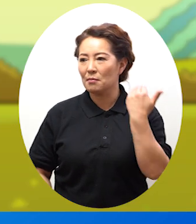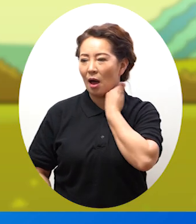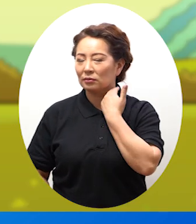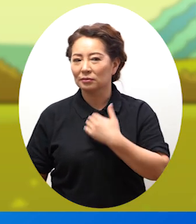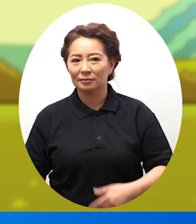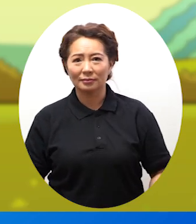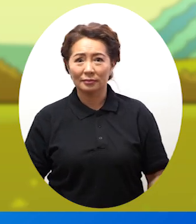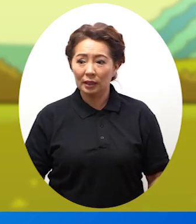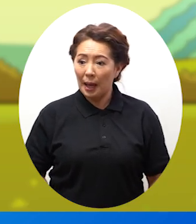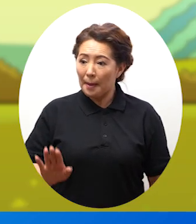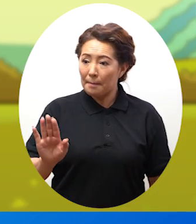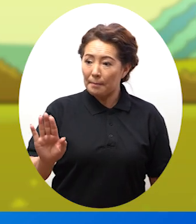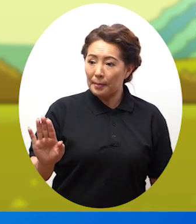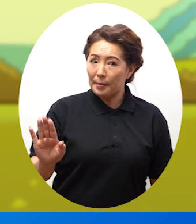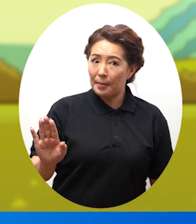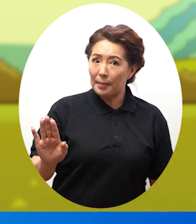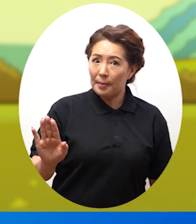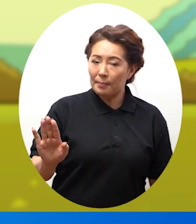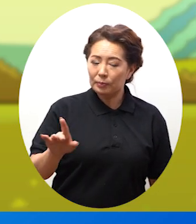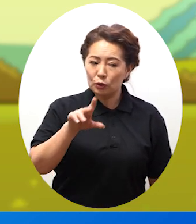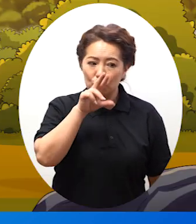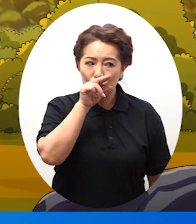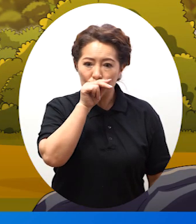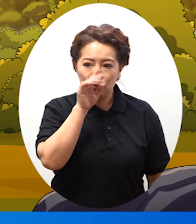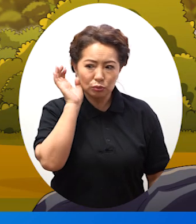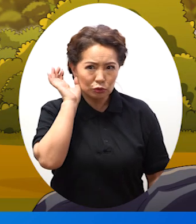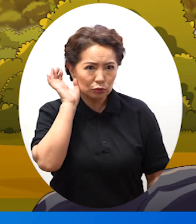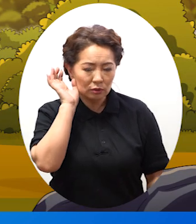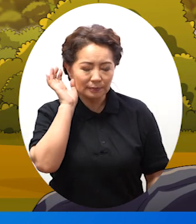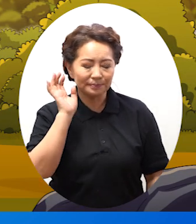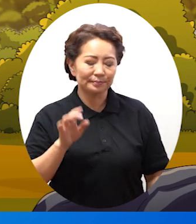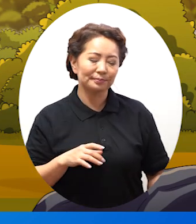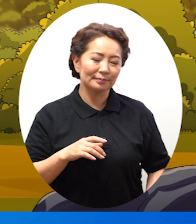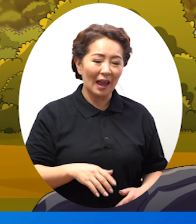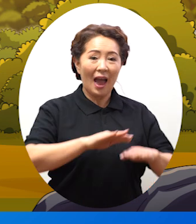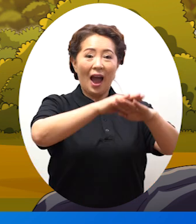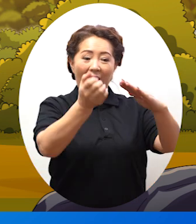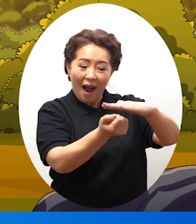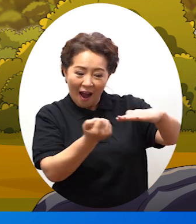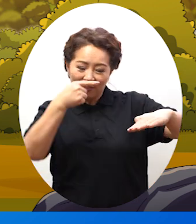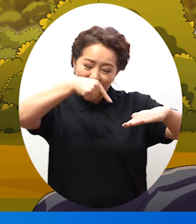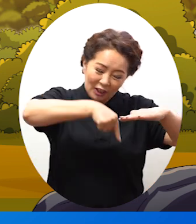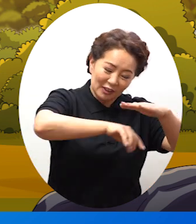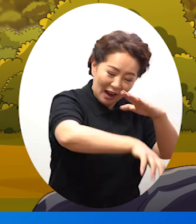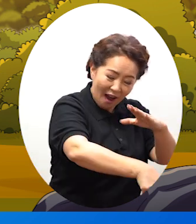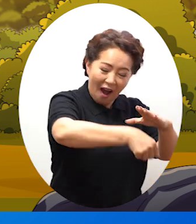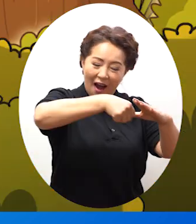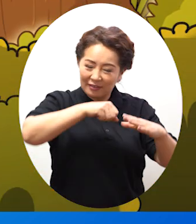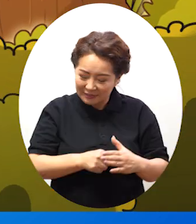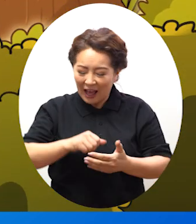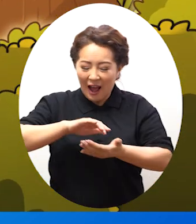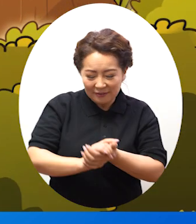Бэзара? Нэг чимээ сонсогдоод ах юм. Авдрын ёроолоос авсан, атг гурилаар